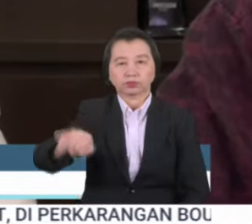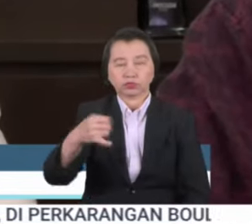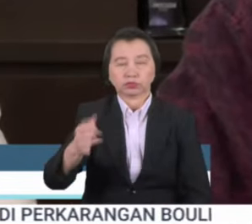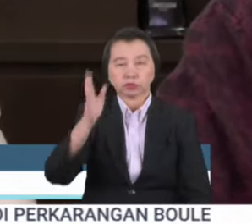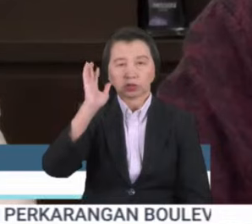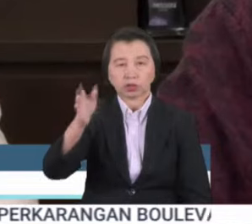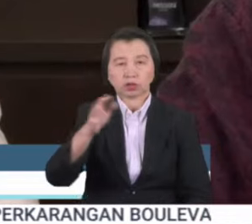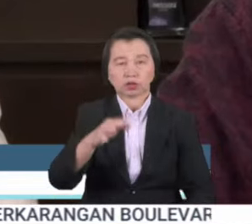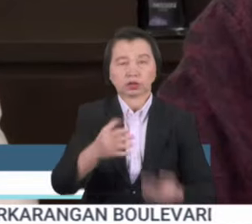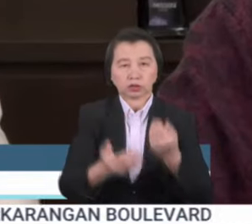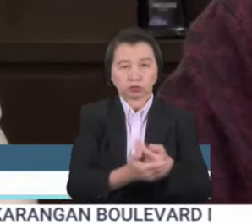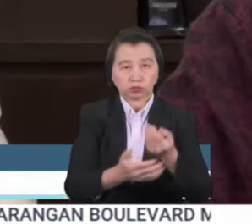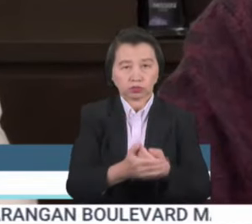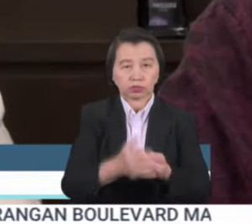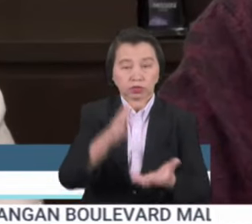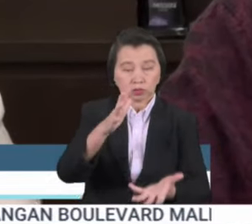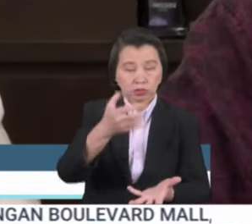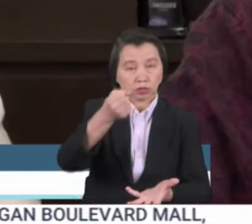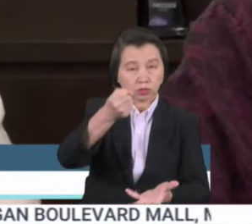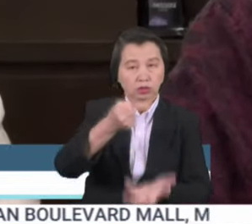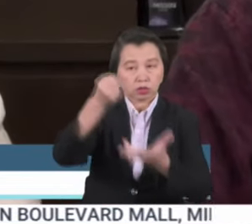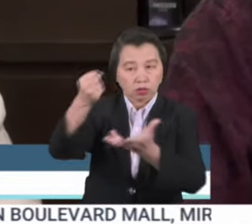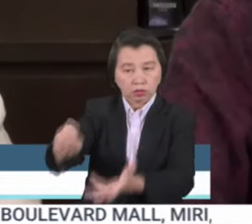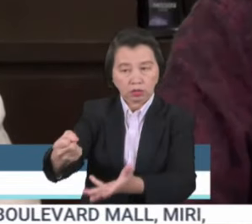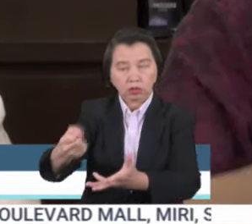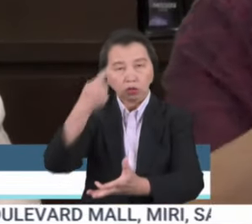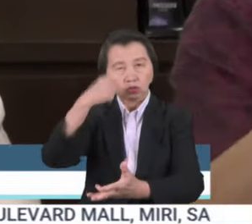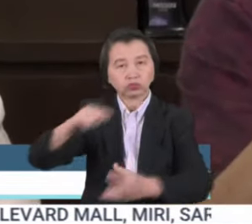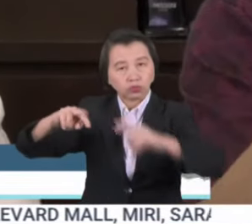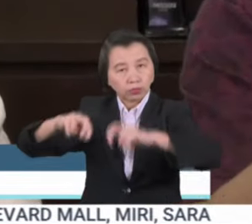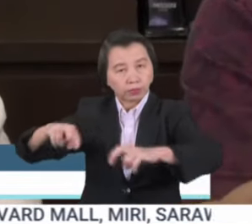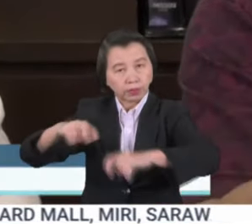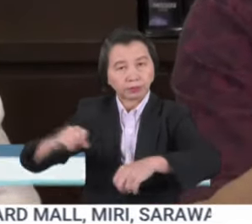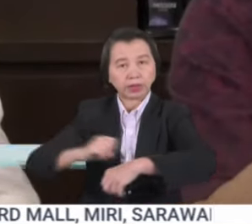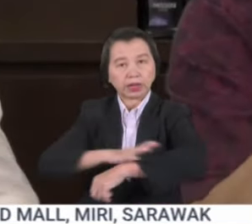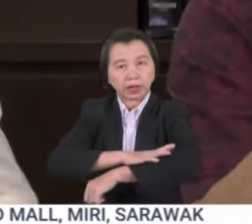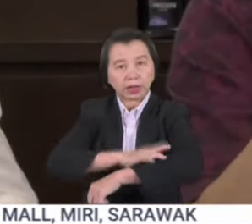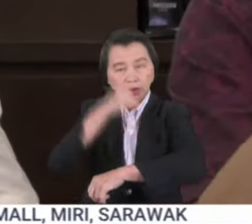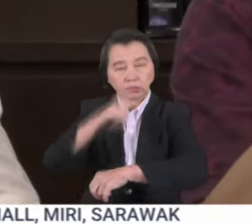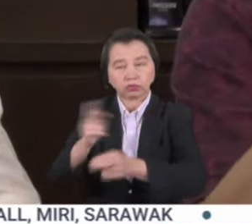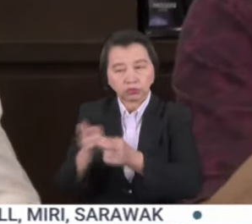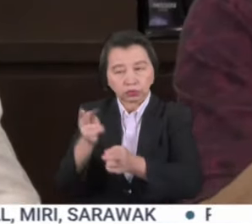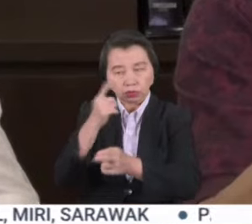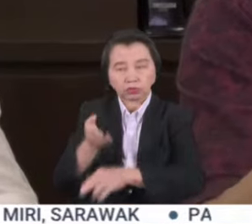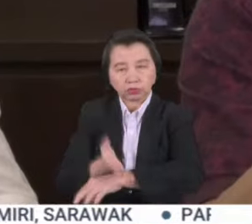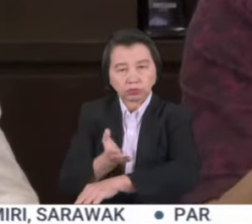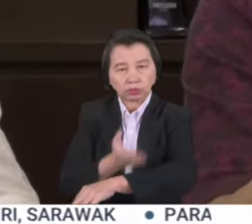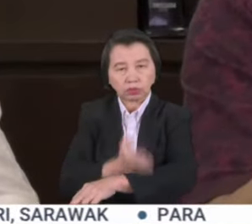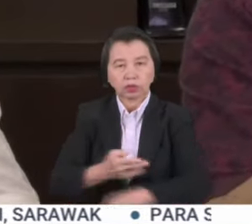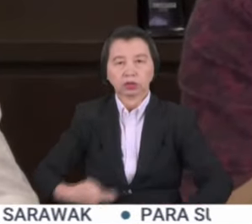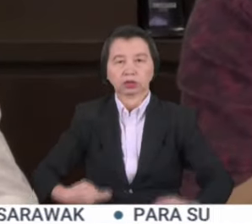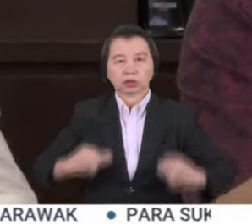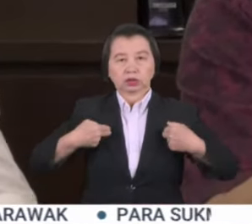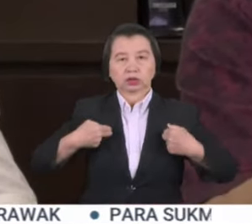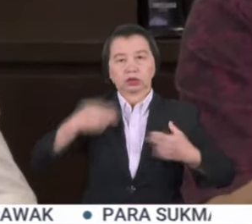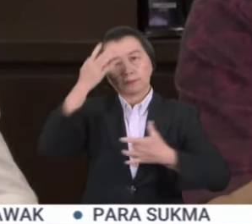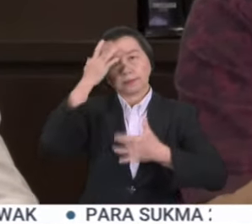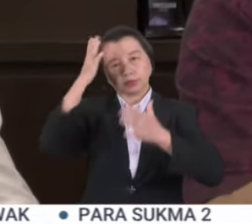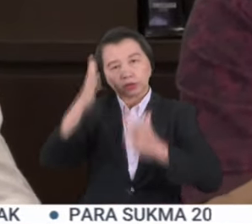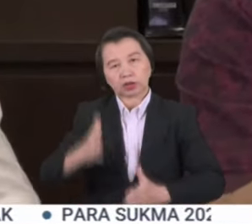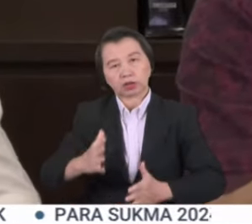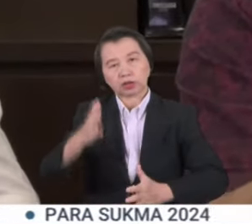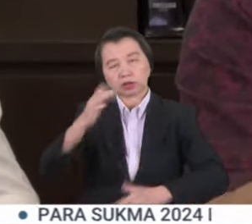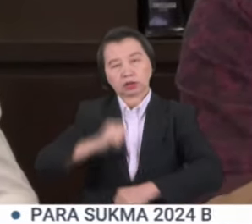akan disalurkan sepenuhnya kepada penyelidikan kanser dan usaha untuk memperbaiki kehidupan pesakit-pesakit yang